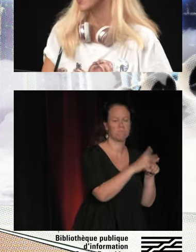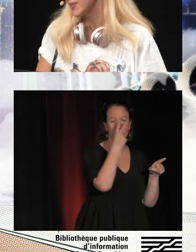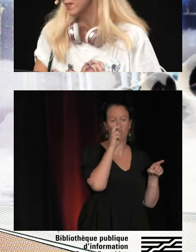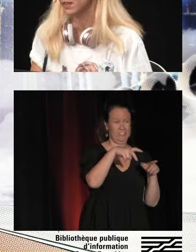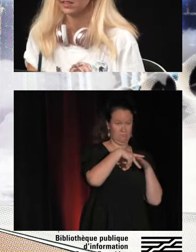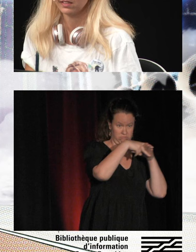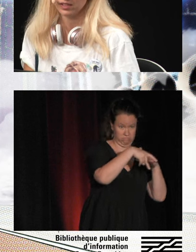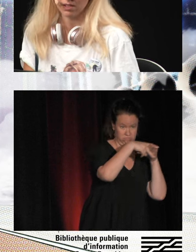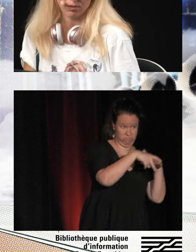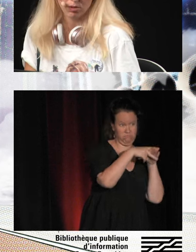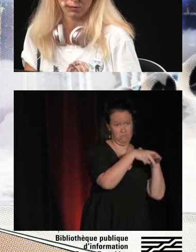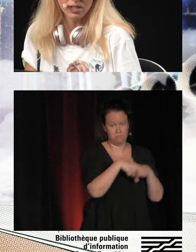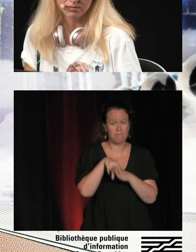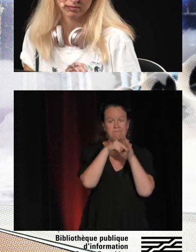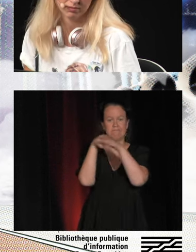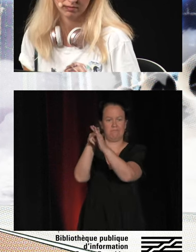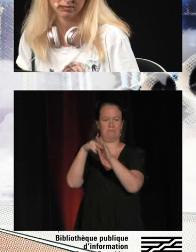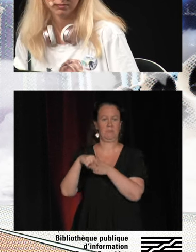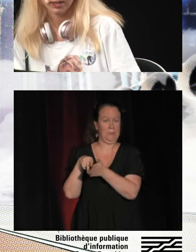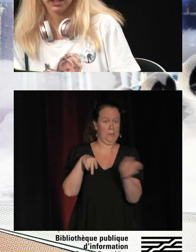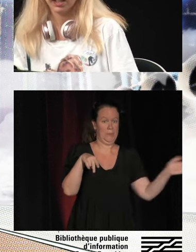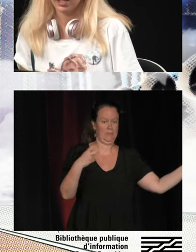On évite qu'il s'enfuit.